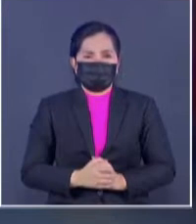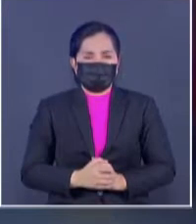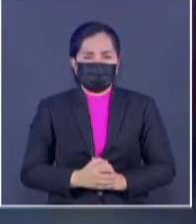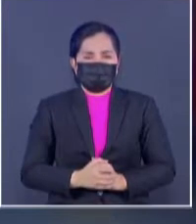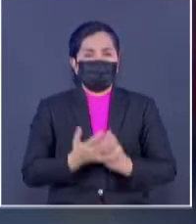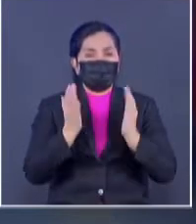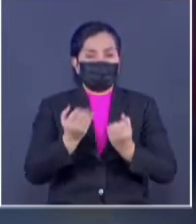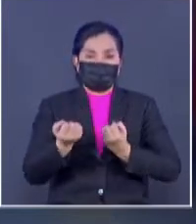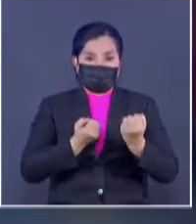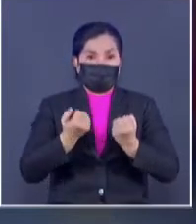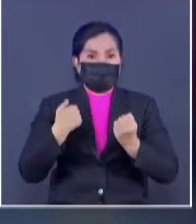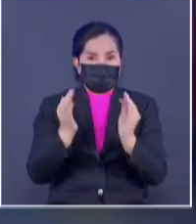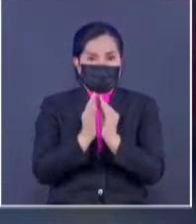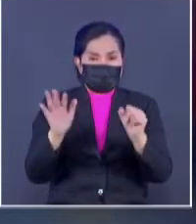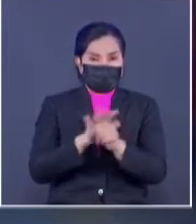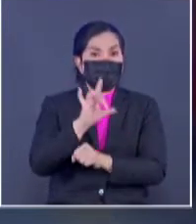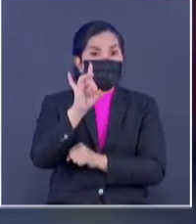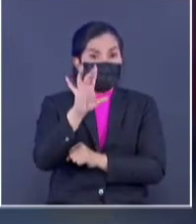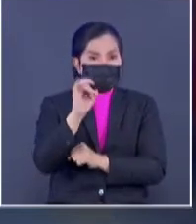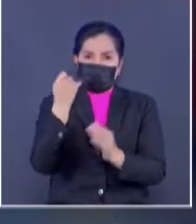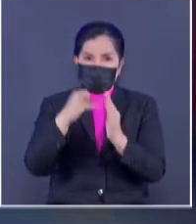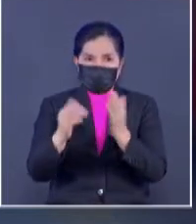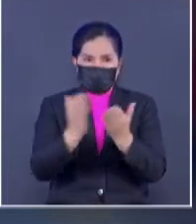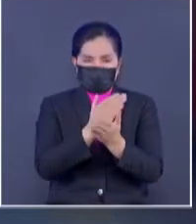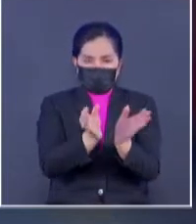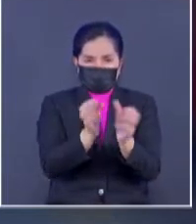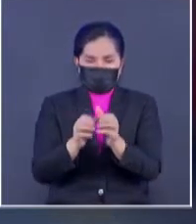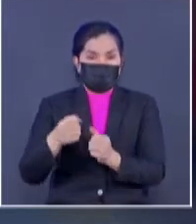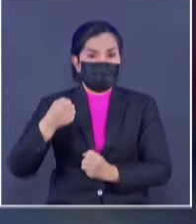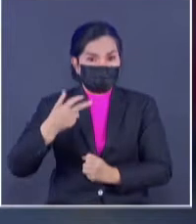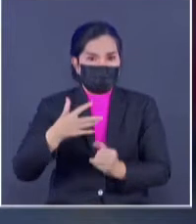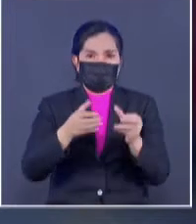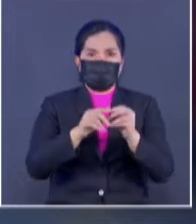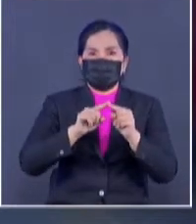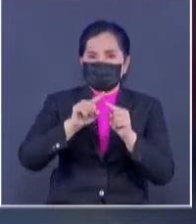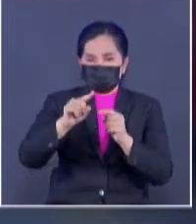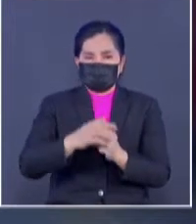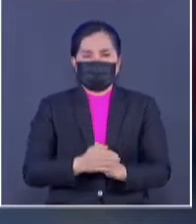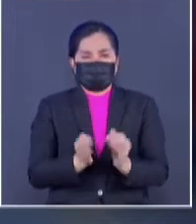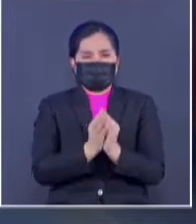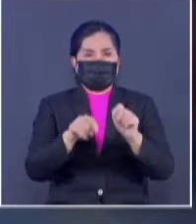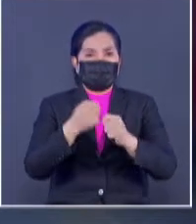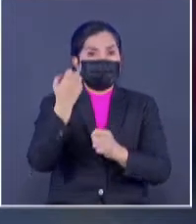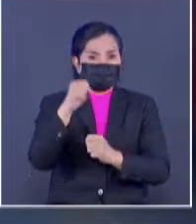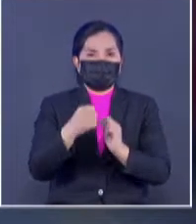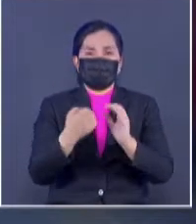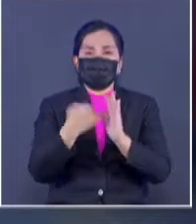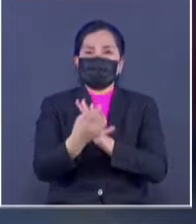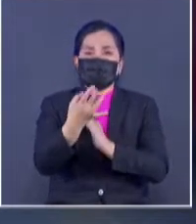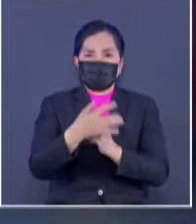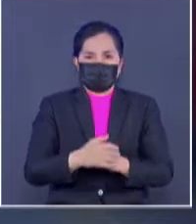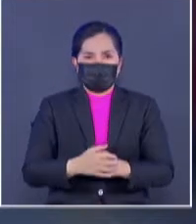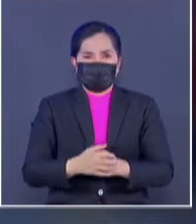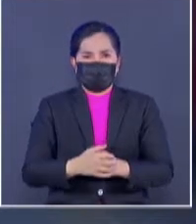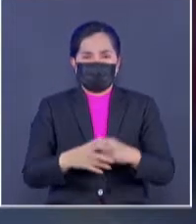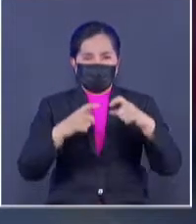โดยผู้ขับขี่จะมี100คะแนนแบ่งความผิดเป็น3กลุ่มนะคะกลุ่มแรกค่ะตัด10คะแนนอย่างเช่นไม่แสดงบัตรประ